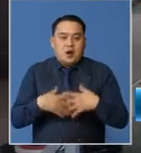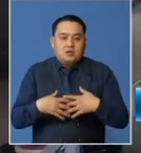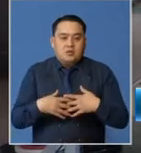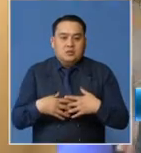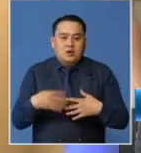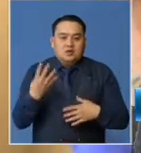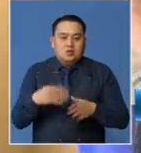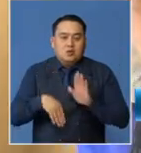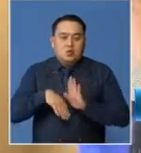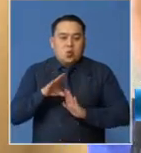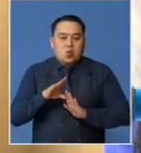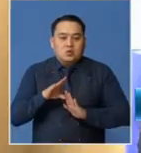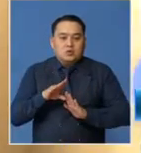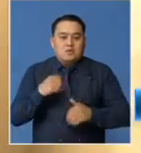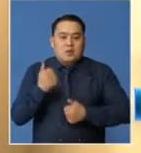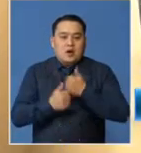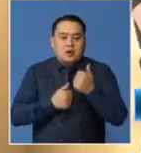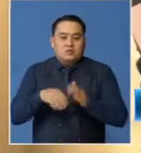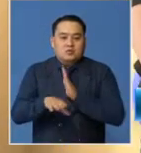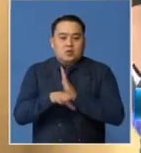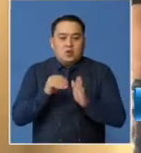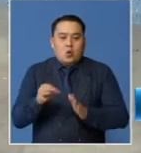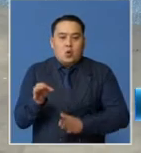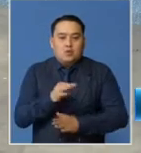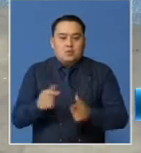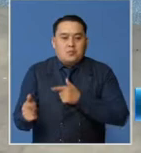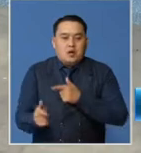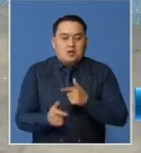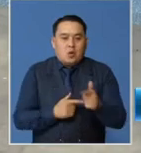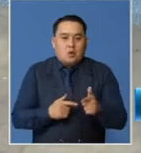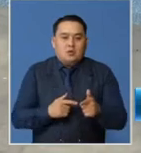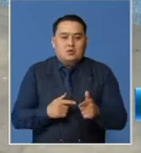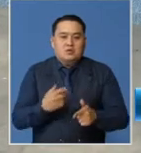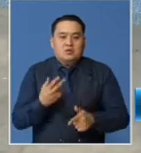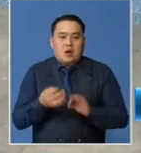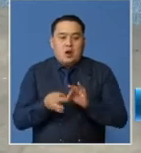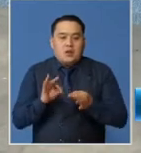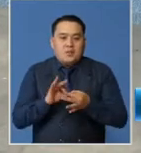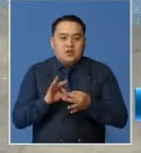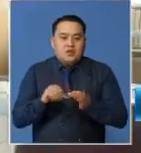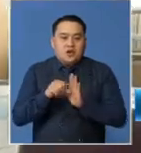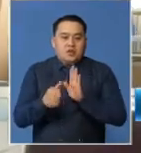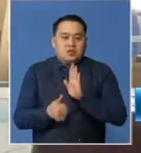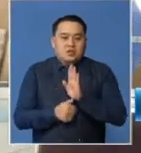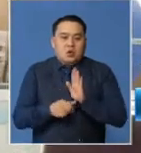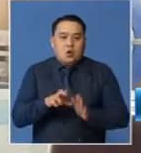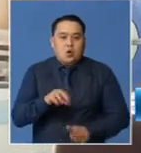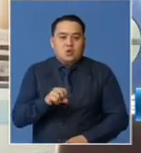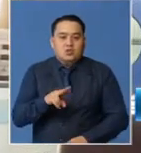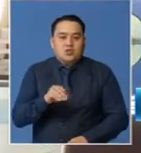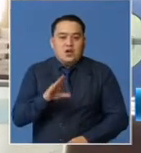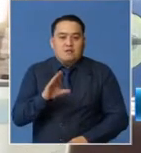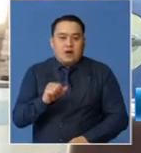4 лучшим. Континентальному первенству в составе сборной области ведет подготовку и бронзовый призер Олимпиады 2016 Карина Горичева.